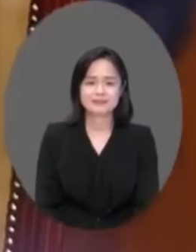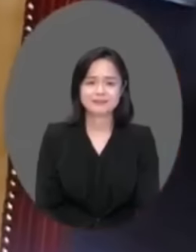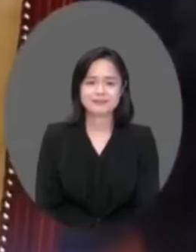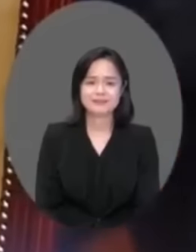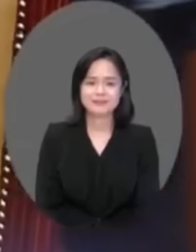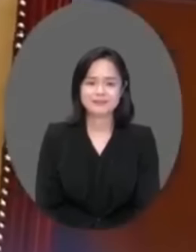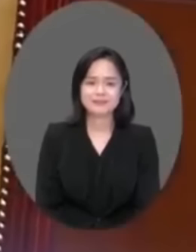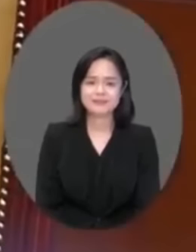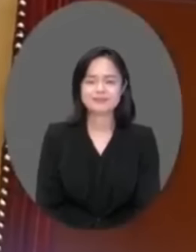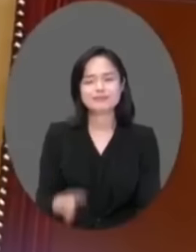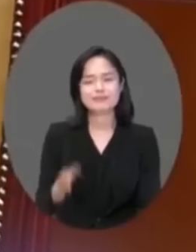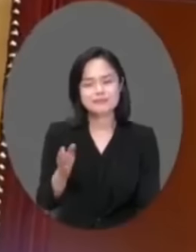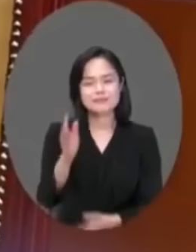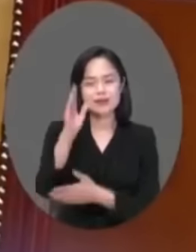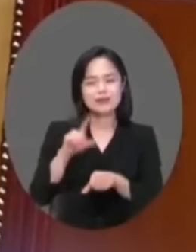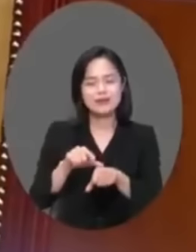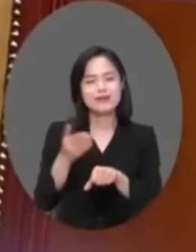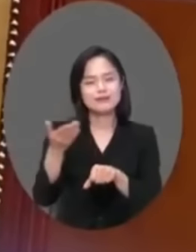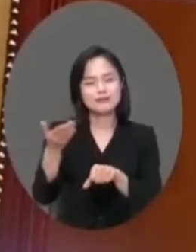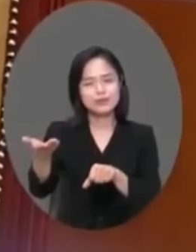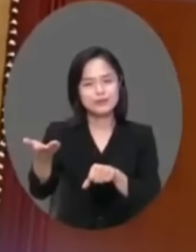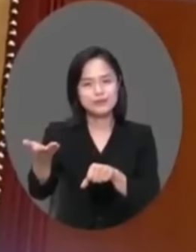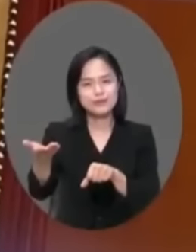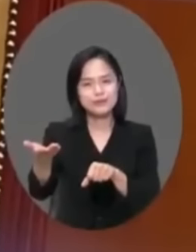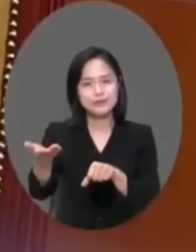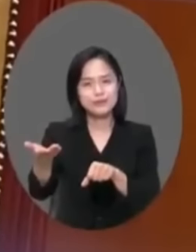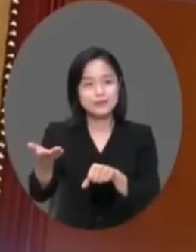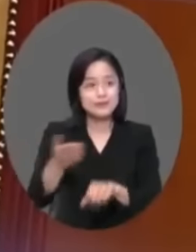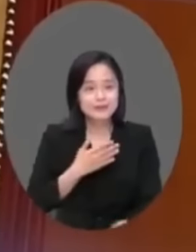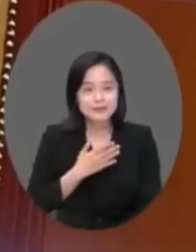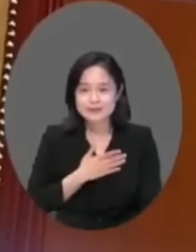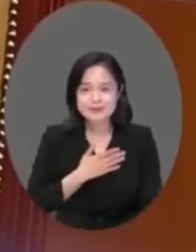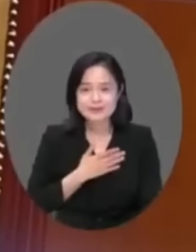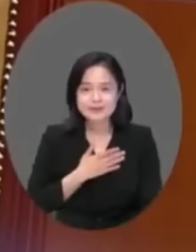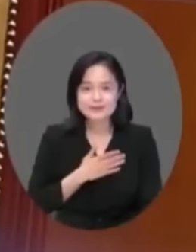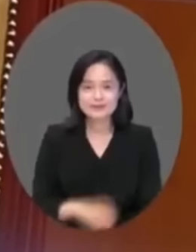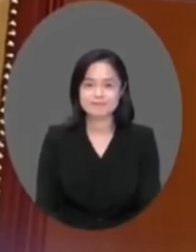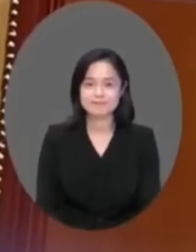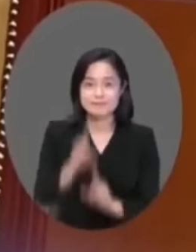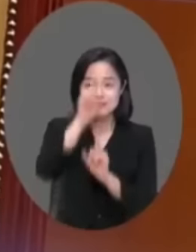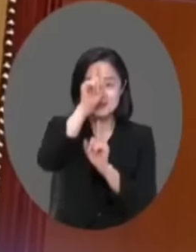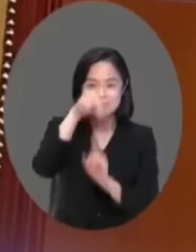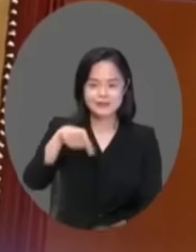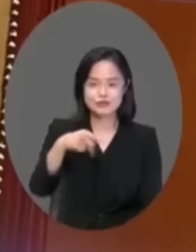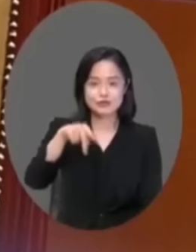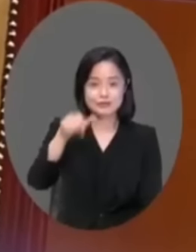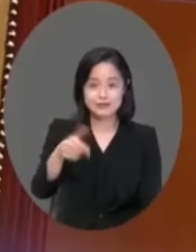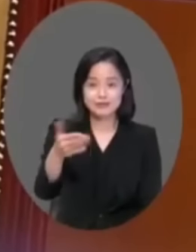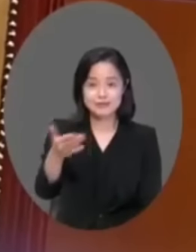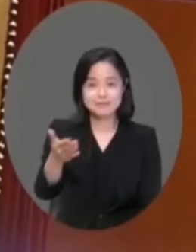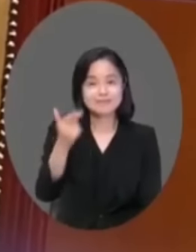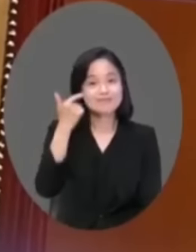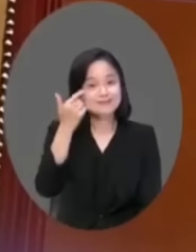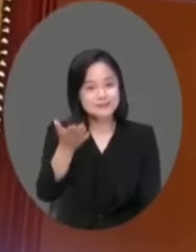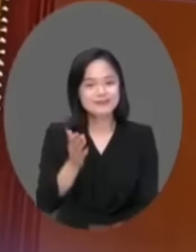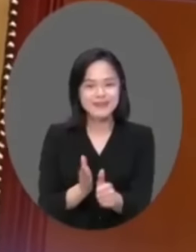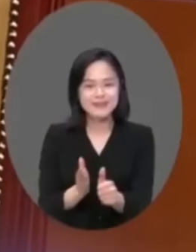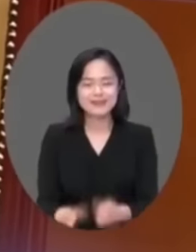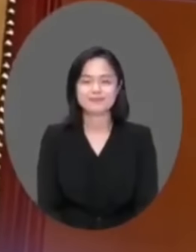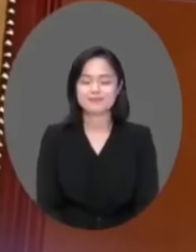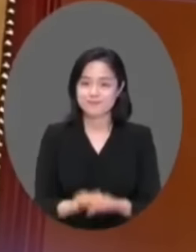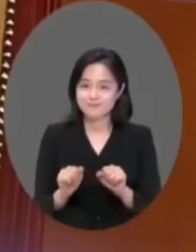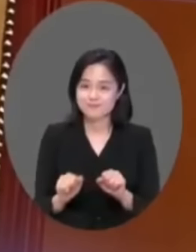깨십시오네 지금 저희가 한 대씩 맞은 겁니다 이준석 위원님 질의해 주십시오네 감사합니다 위원장님 그 개혁신당 경기 화성을 이준석